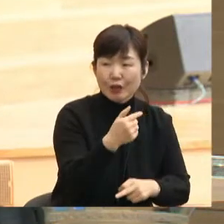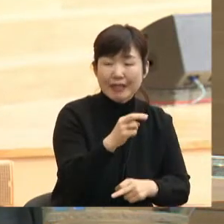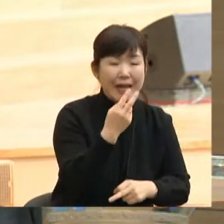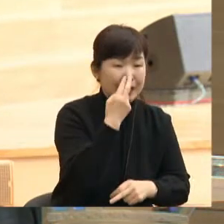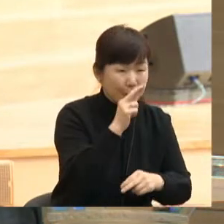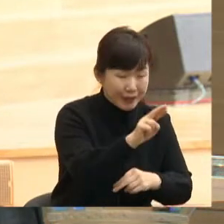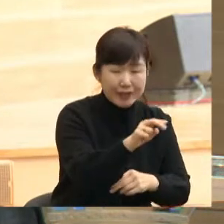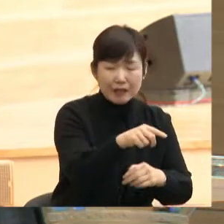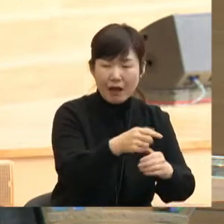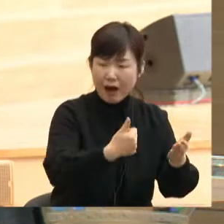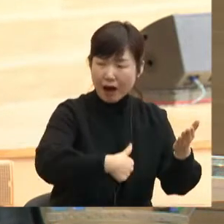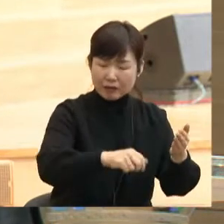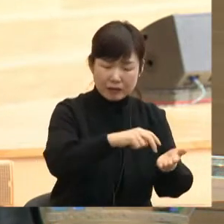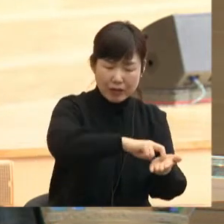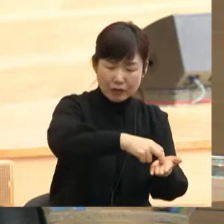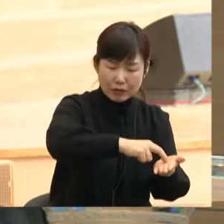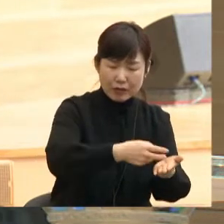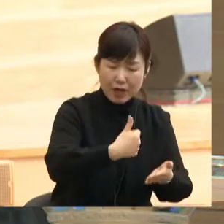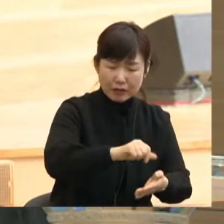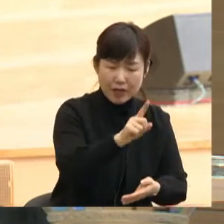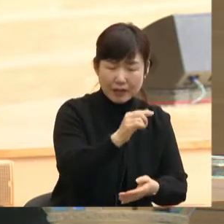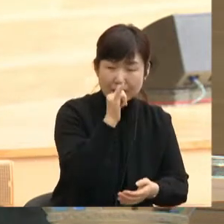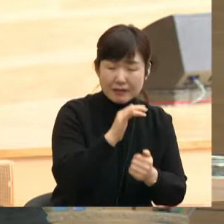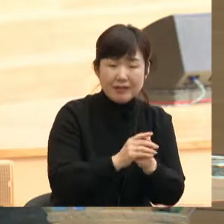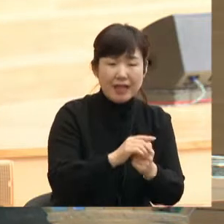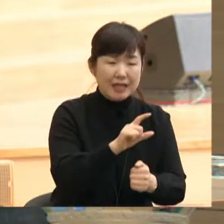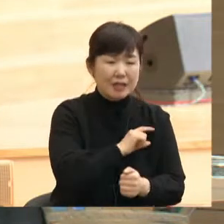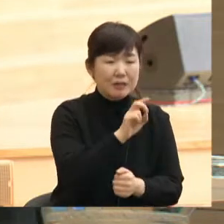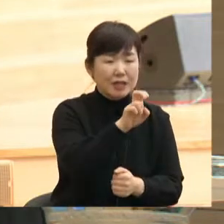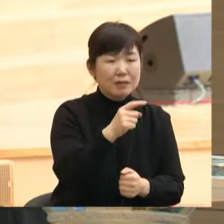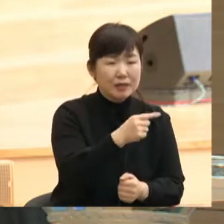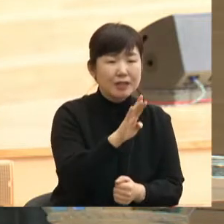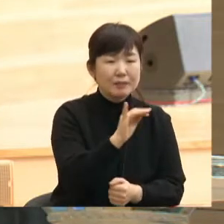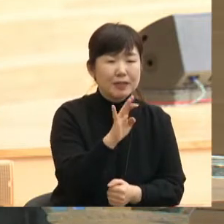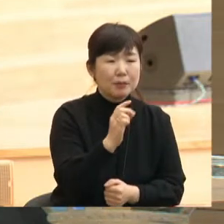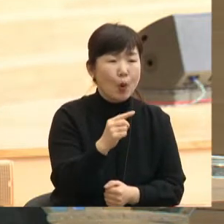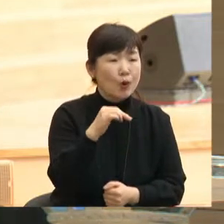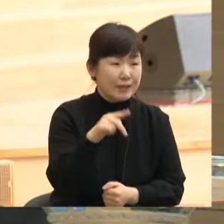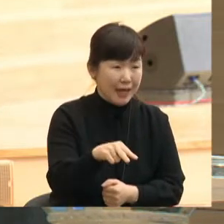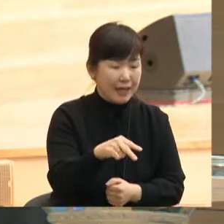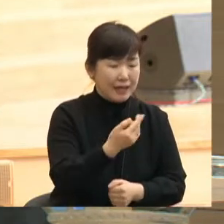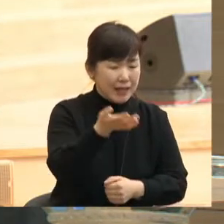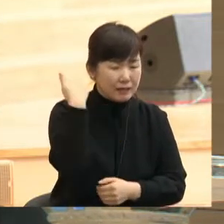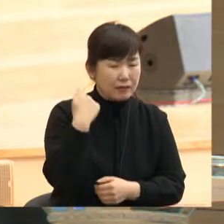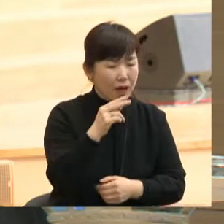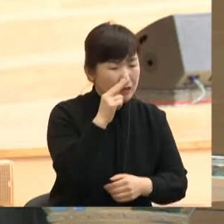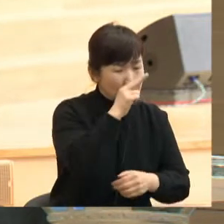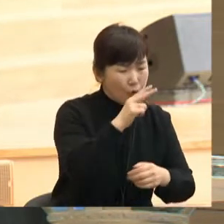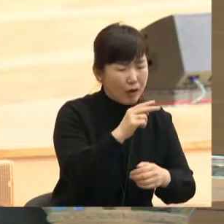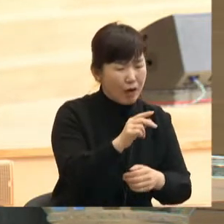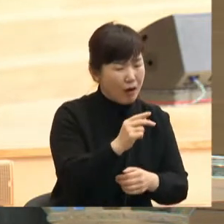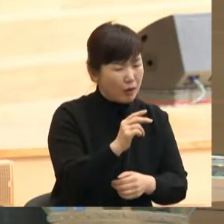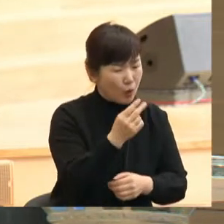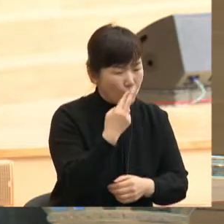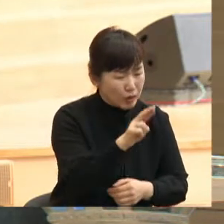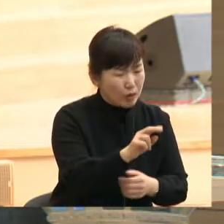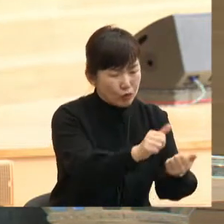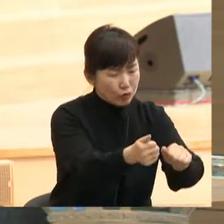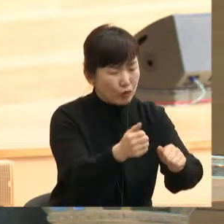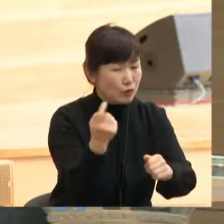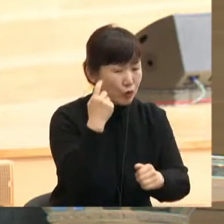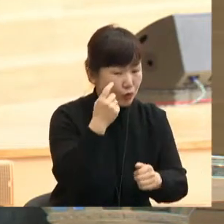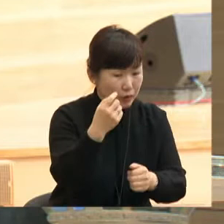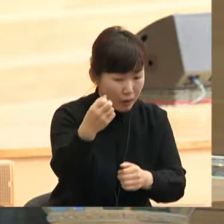요나단에게 다리 저는 아들 하나가 있었으니 이름은 므비보셋이라. 전에 사울과 요나단이 죽은 소식이 이스라엘에서 올